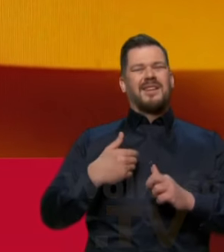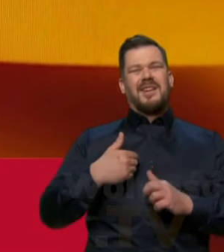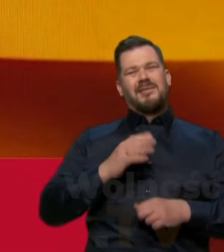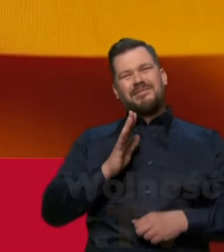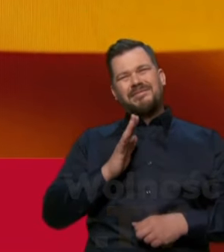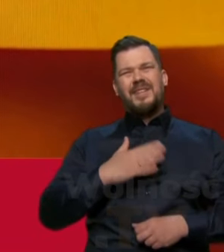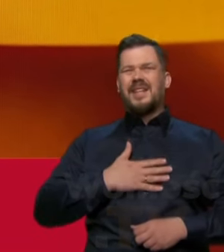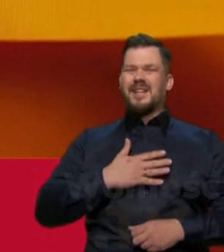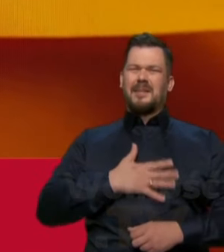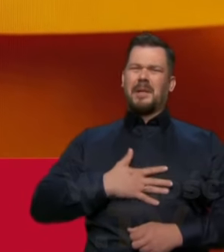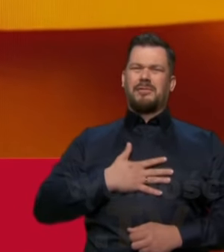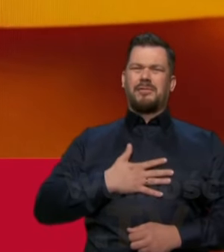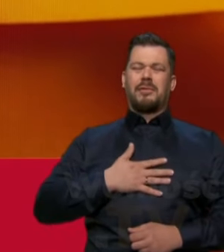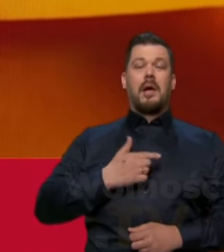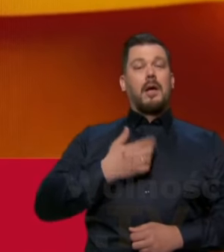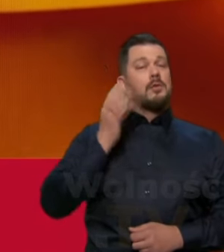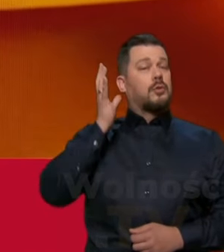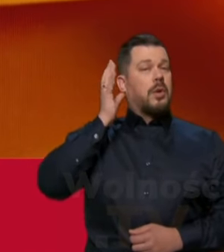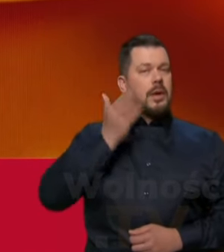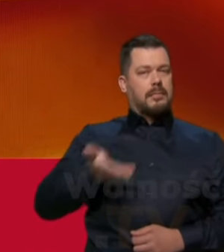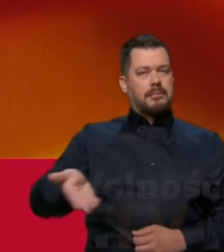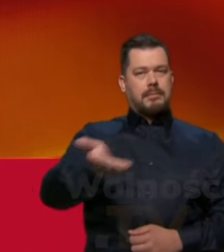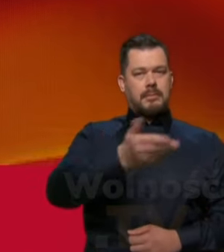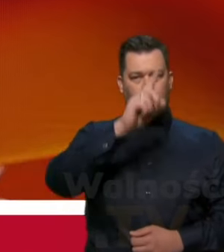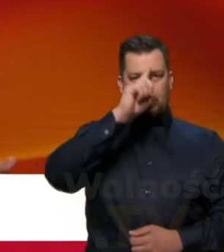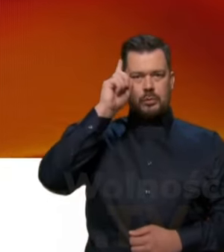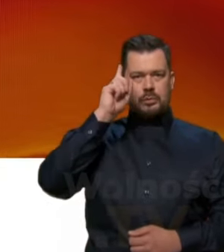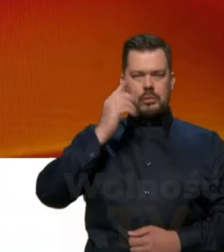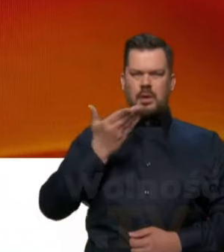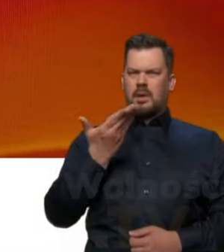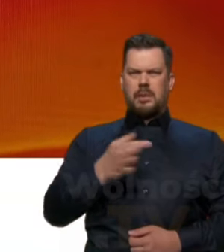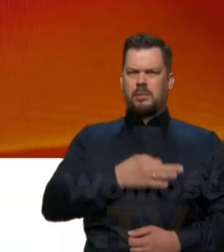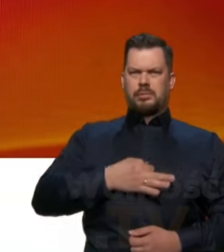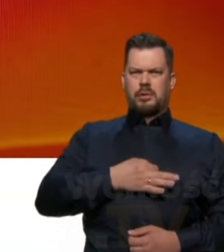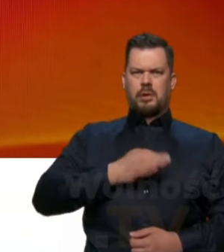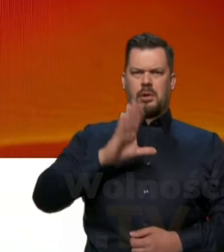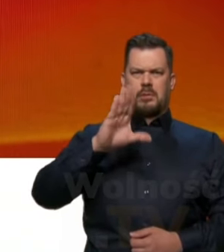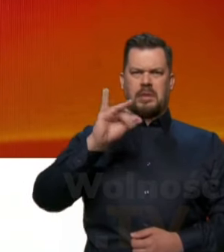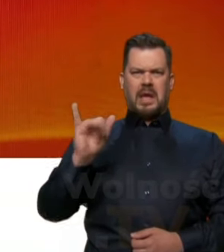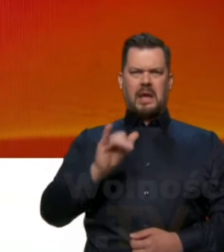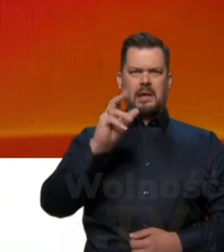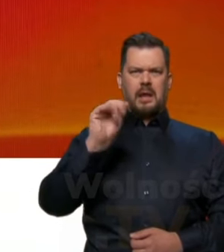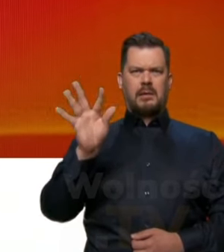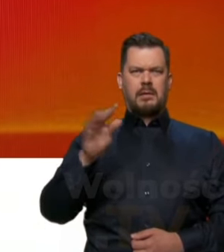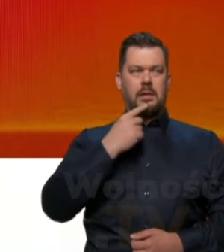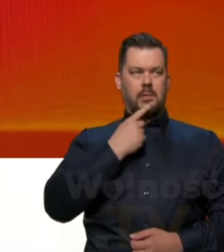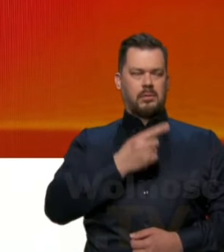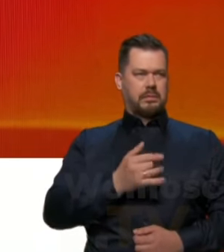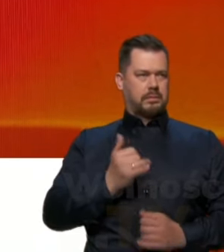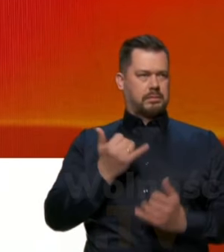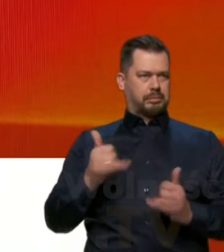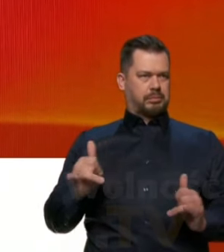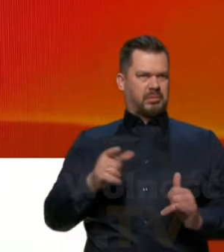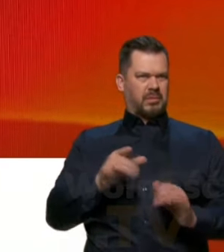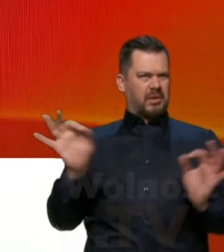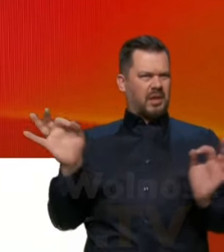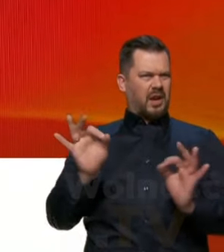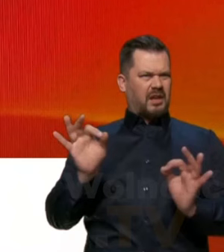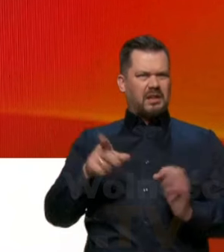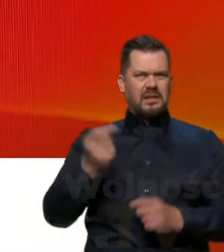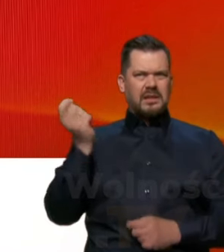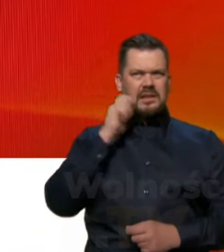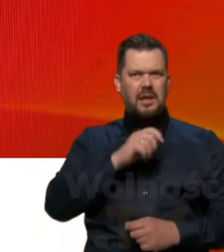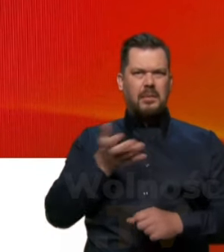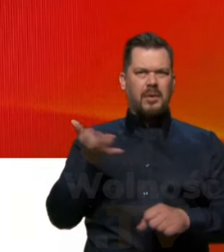rozwiązania, ale wsłucham się w głos mieszkańców. Bardzo mi przykro, że pani Biejat mówi o tym w ten sposób, o tej strasznej tragedii, która się w